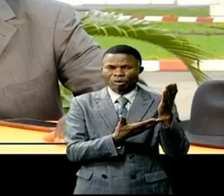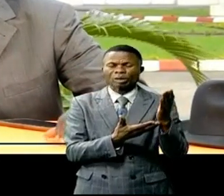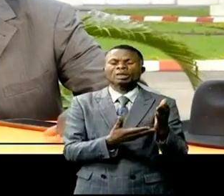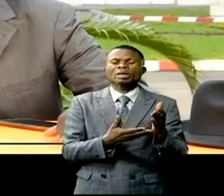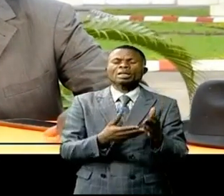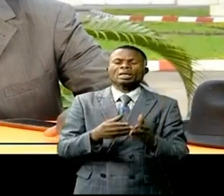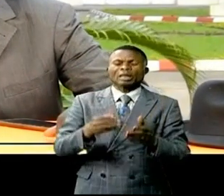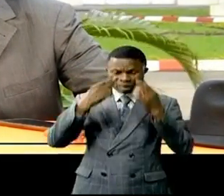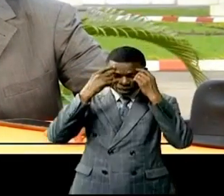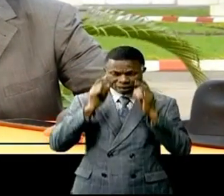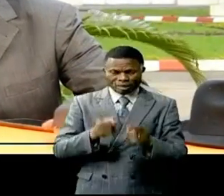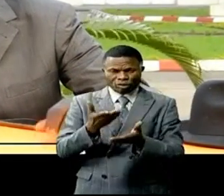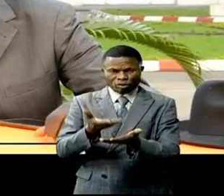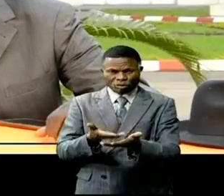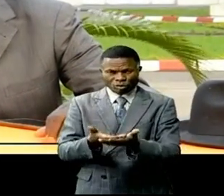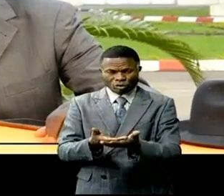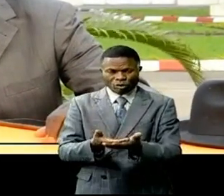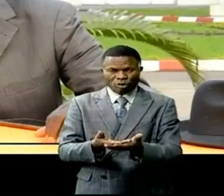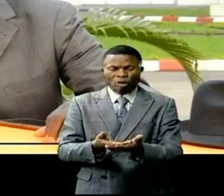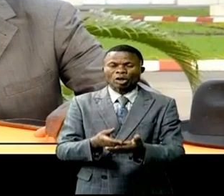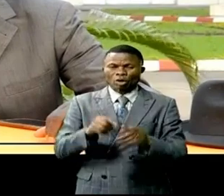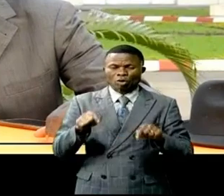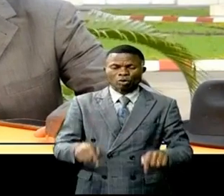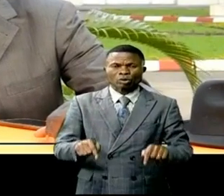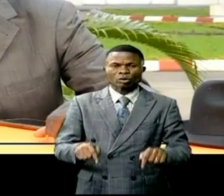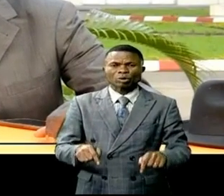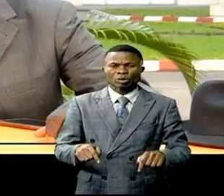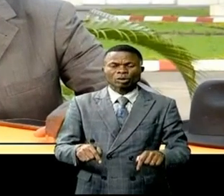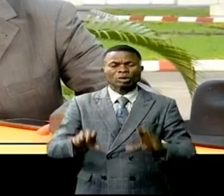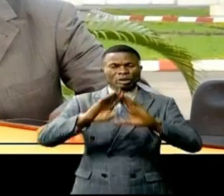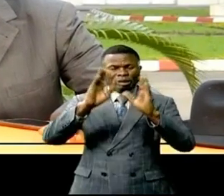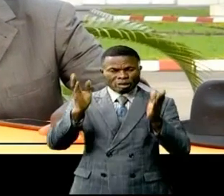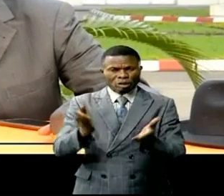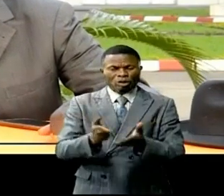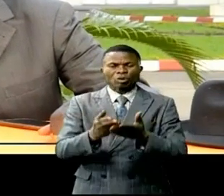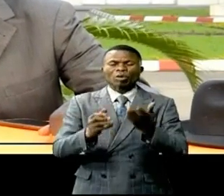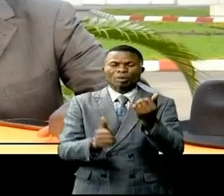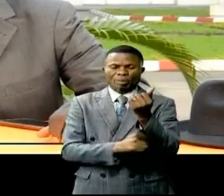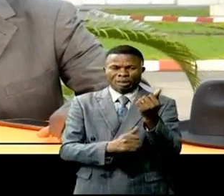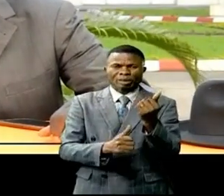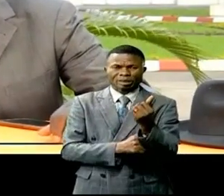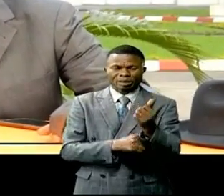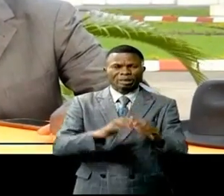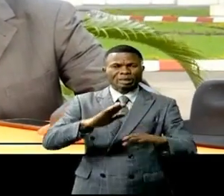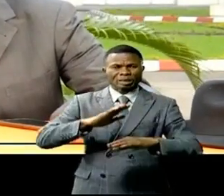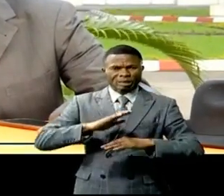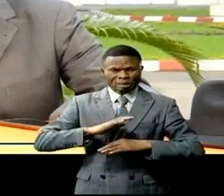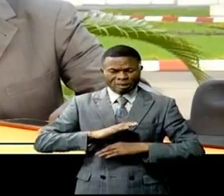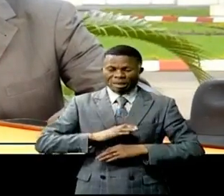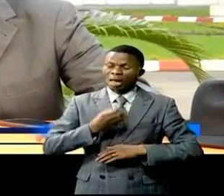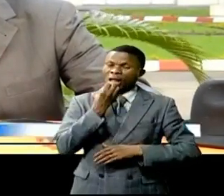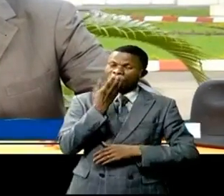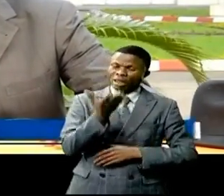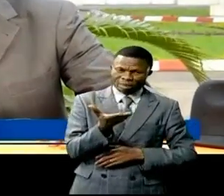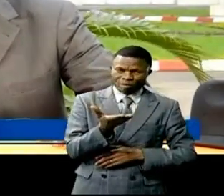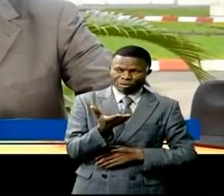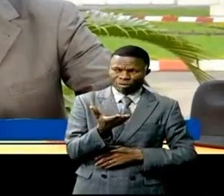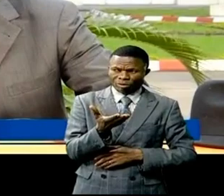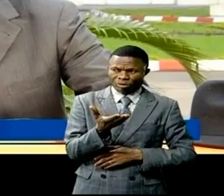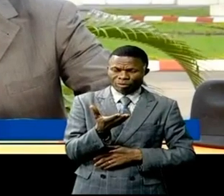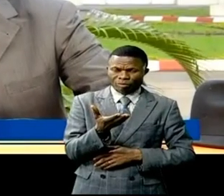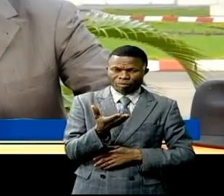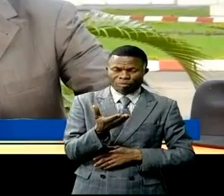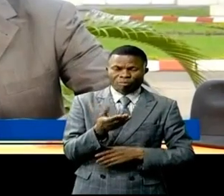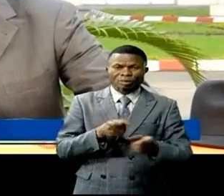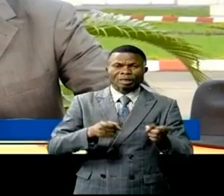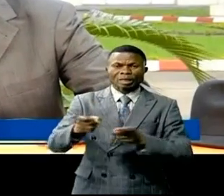prendre. Et aujourd'hui, tout le monde se dit, si le